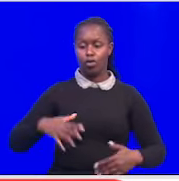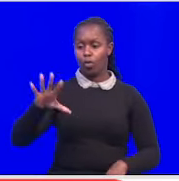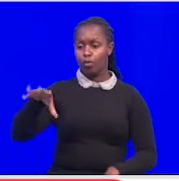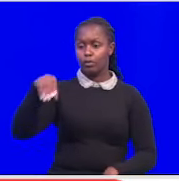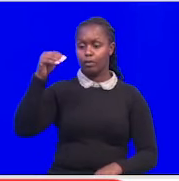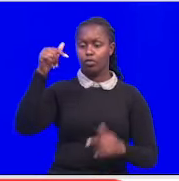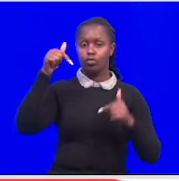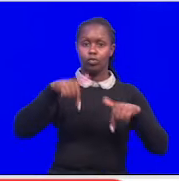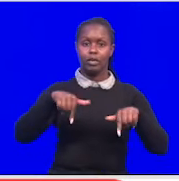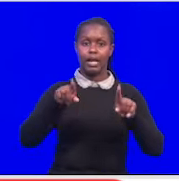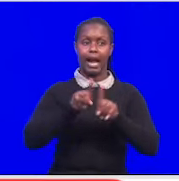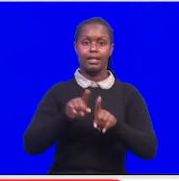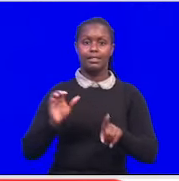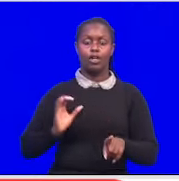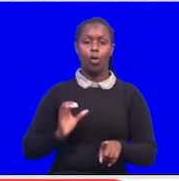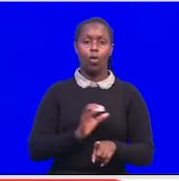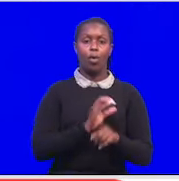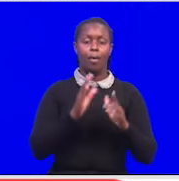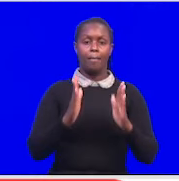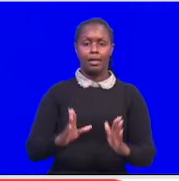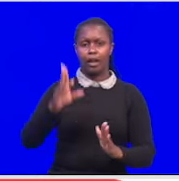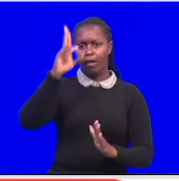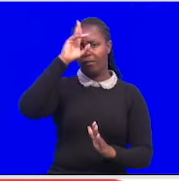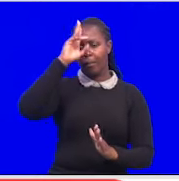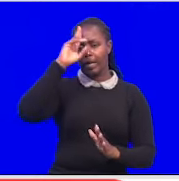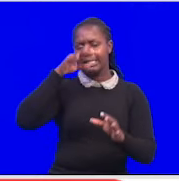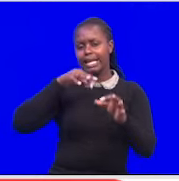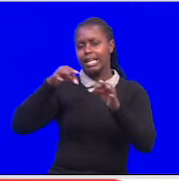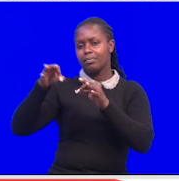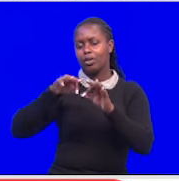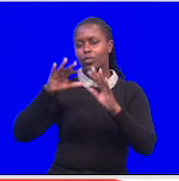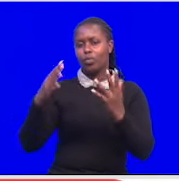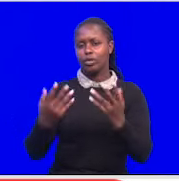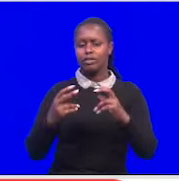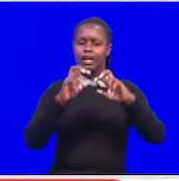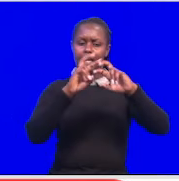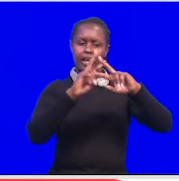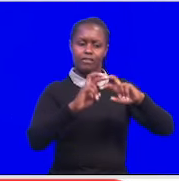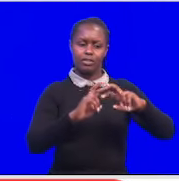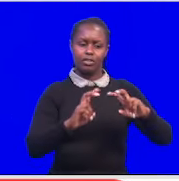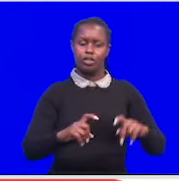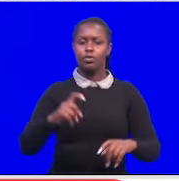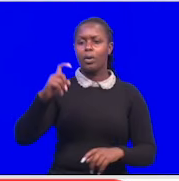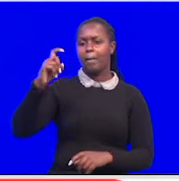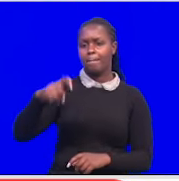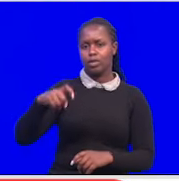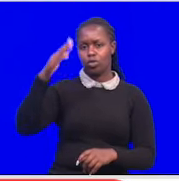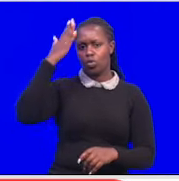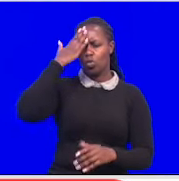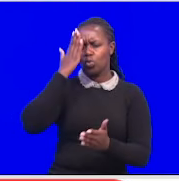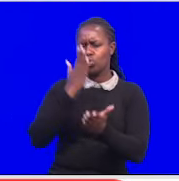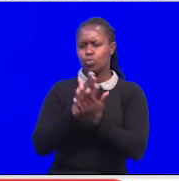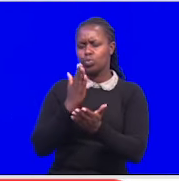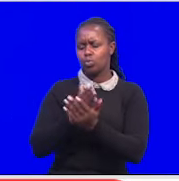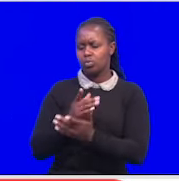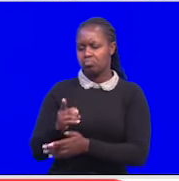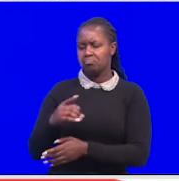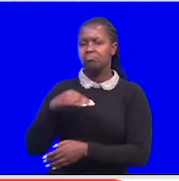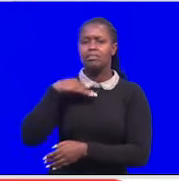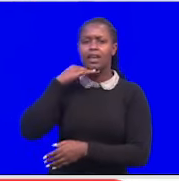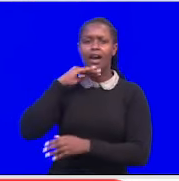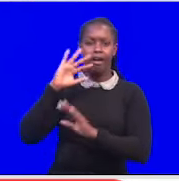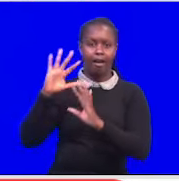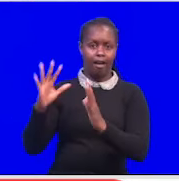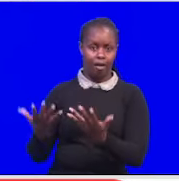huku kamanda mkuu wa polisi wa eneo hilo akieleza kuwa uchunguzi utafanywa ili kubaini wazi ni kipi kilichomuua mwanariadha